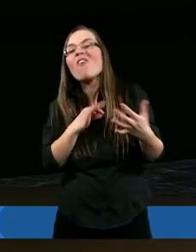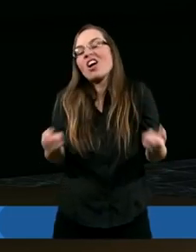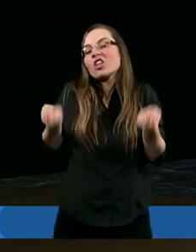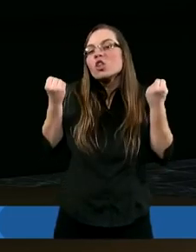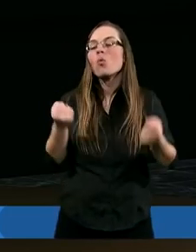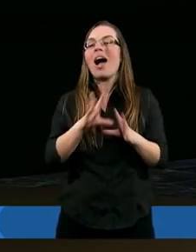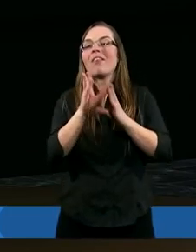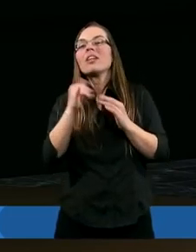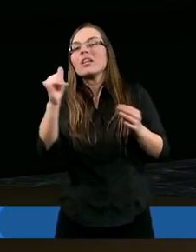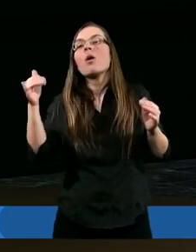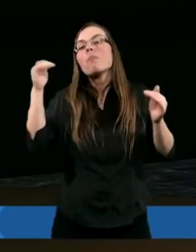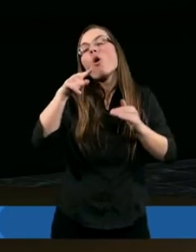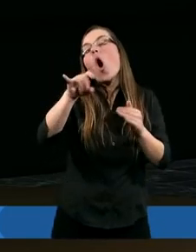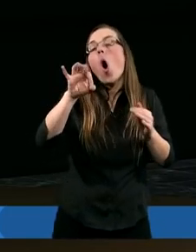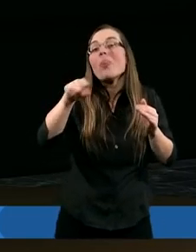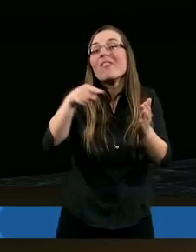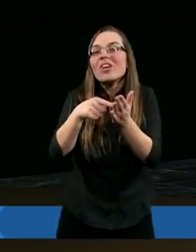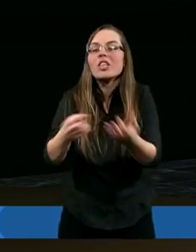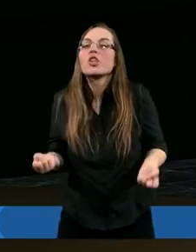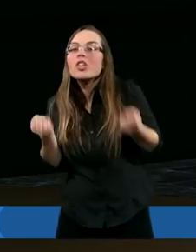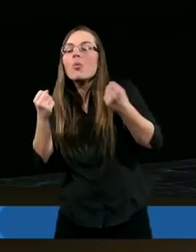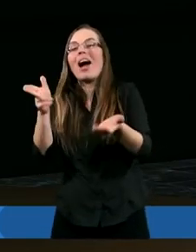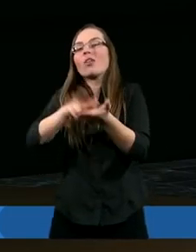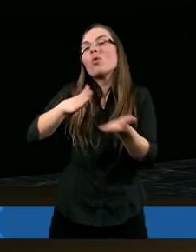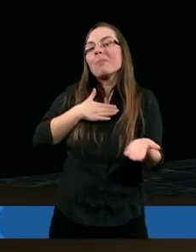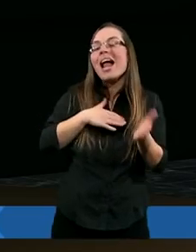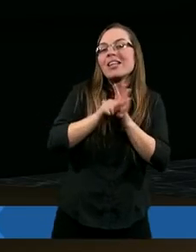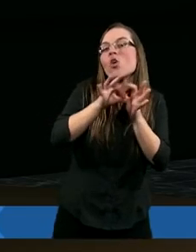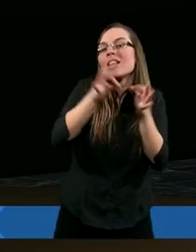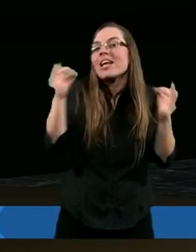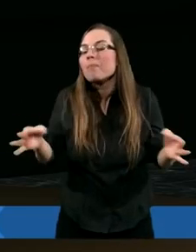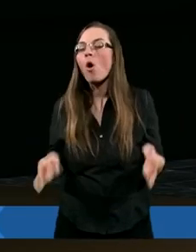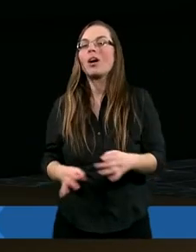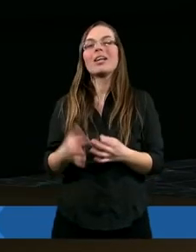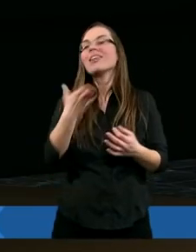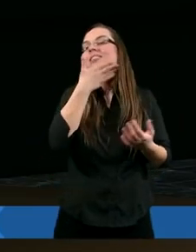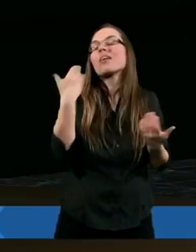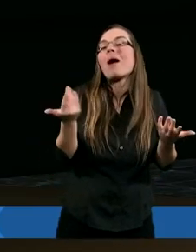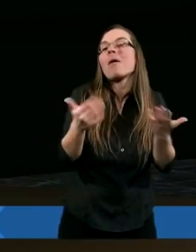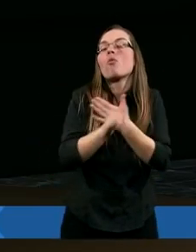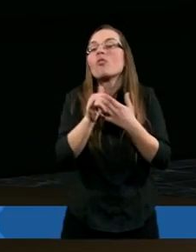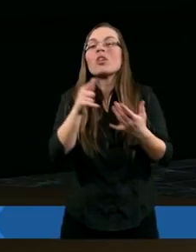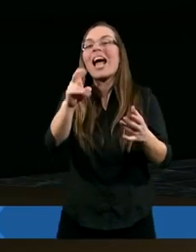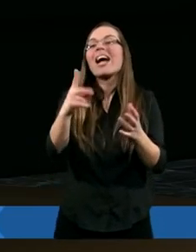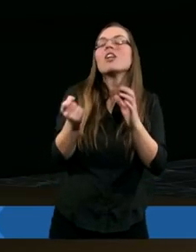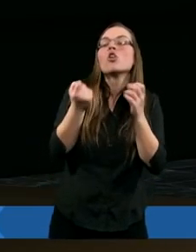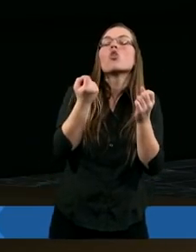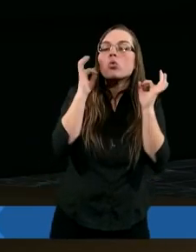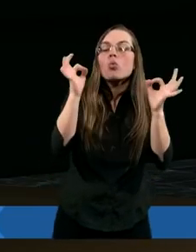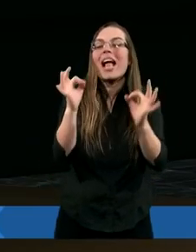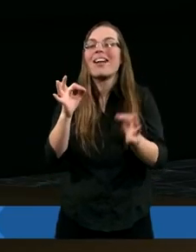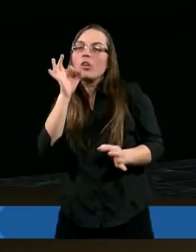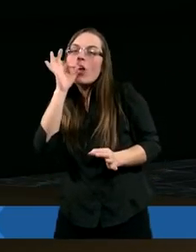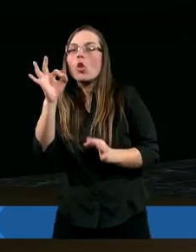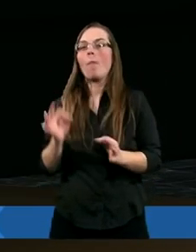siłach, może o tych siłach, które do tej pory mieli, nie było to może takie skuteczne,